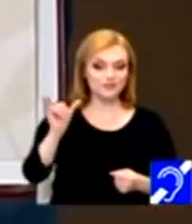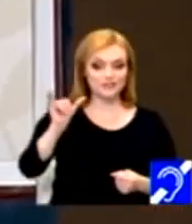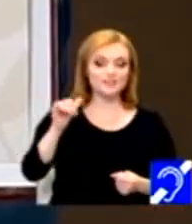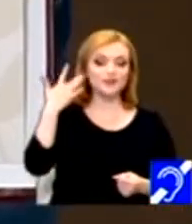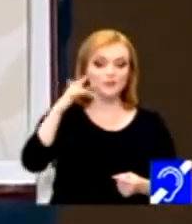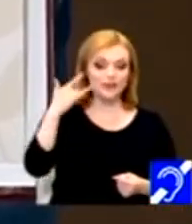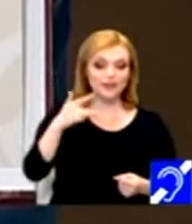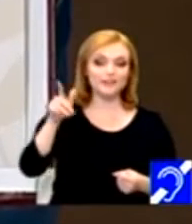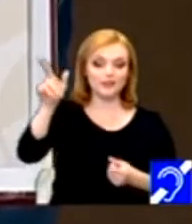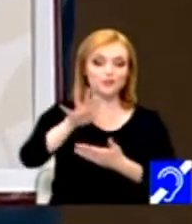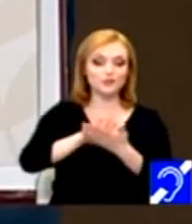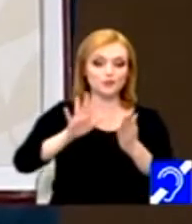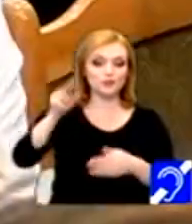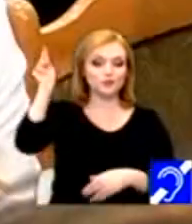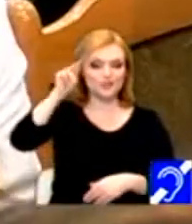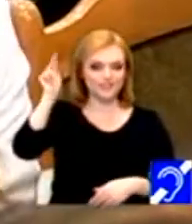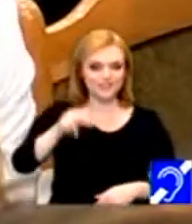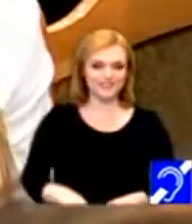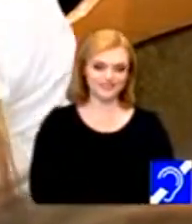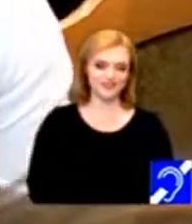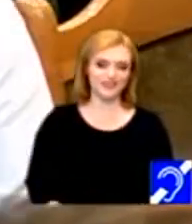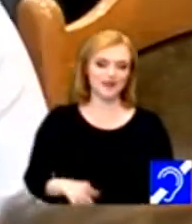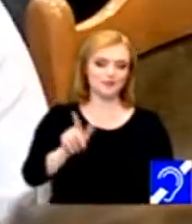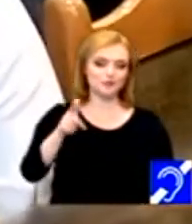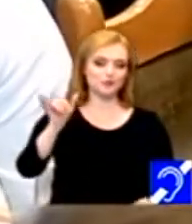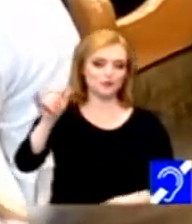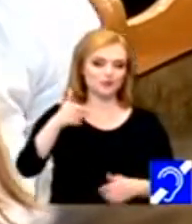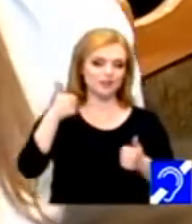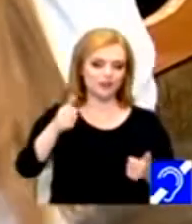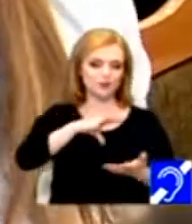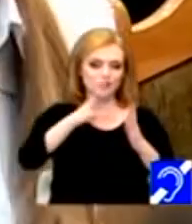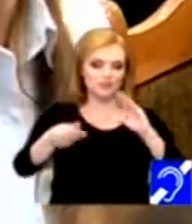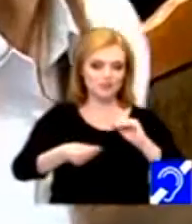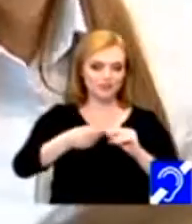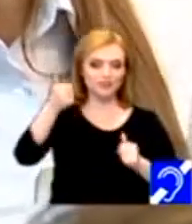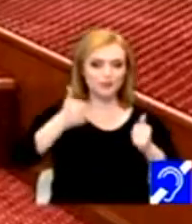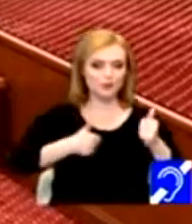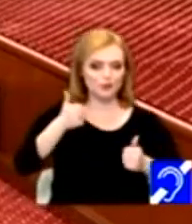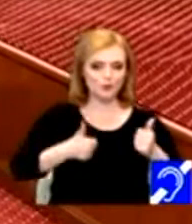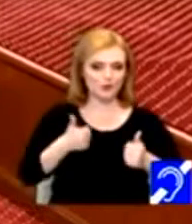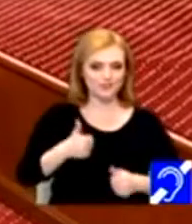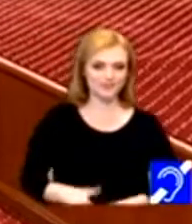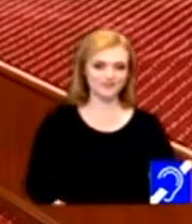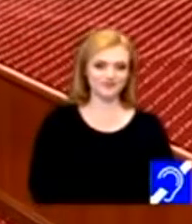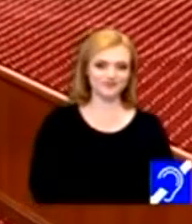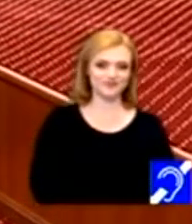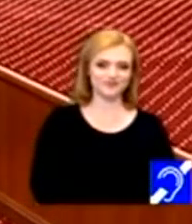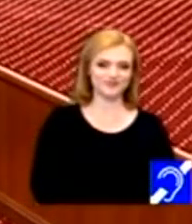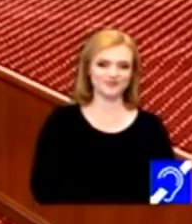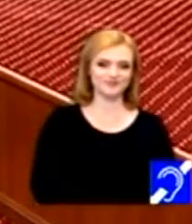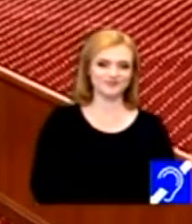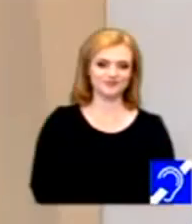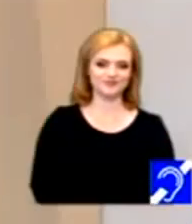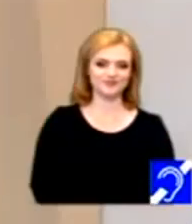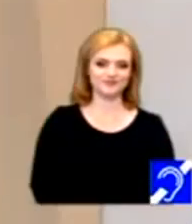acolo studiile. Ministrul Educației, Culturii și Cercetării, Corneliu Popovici, a felicitat elevii pentru succesele lor deosebite.